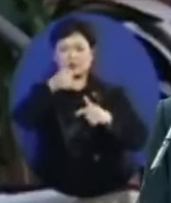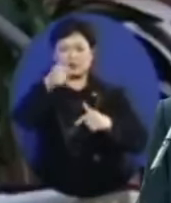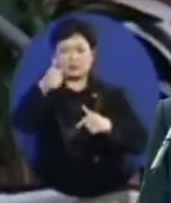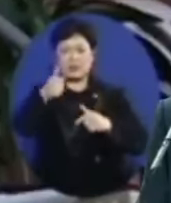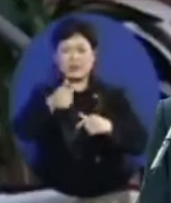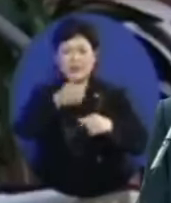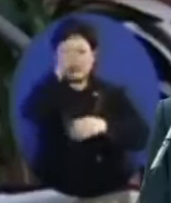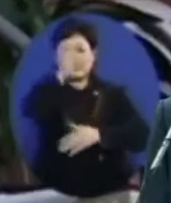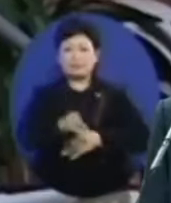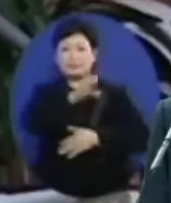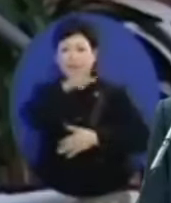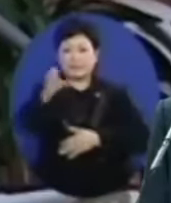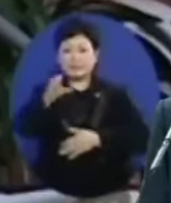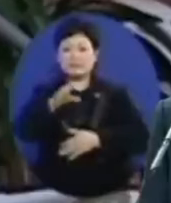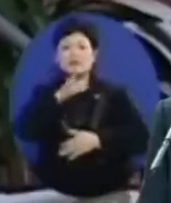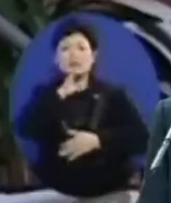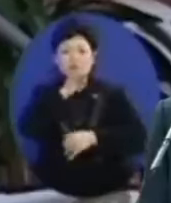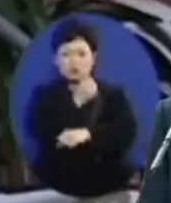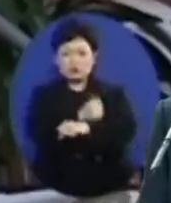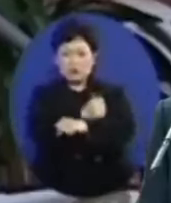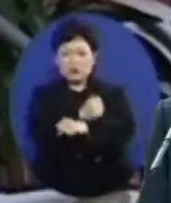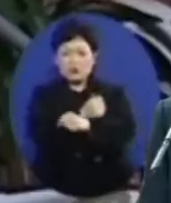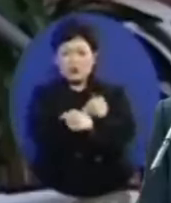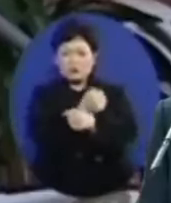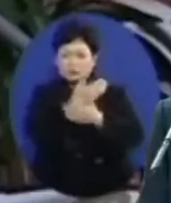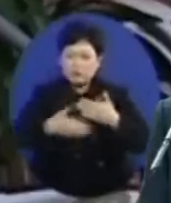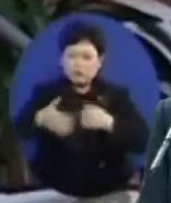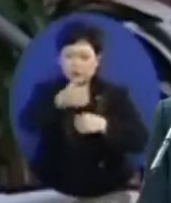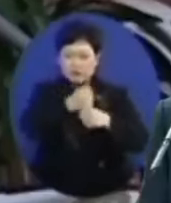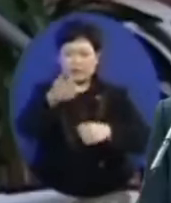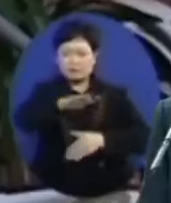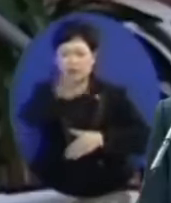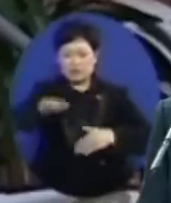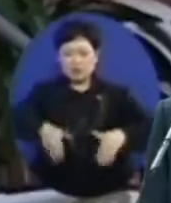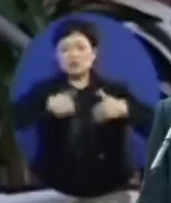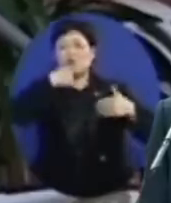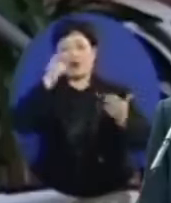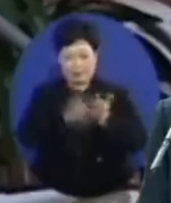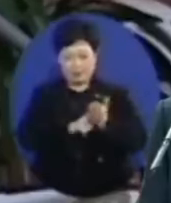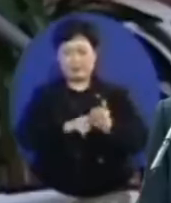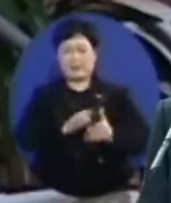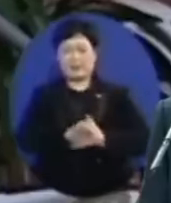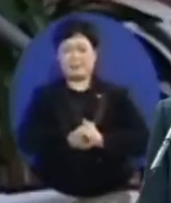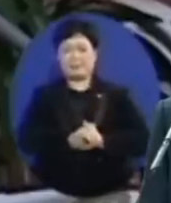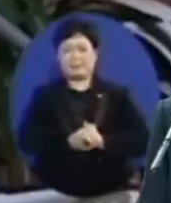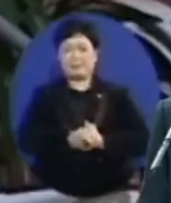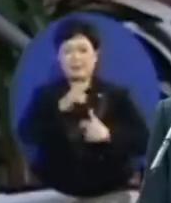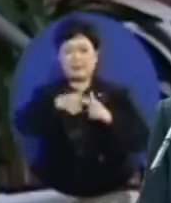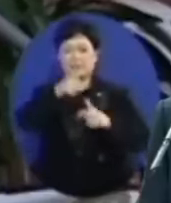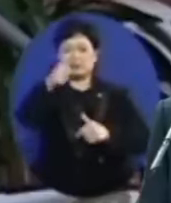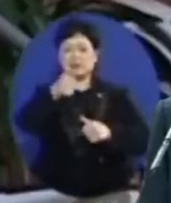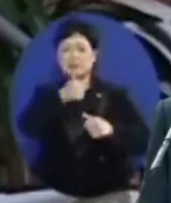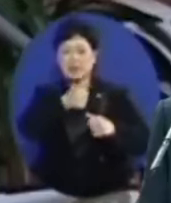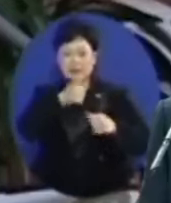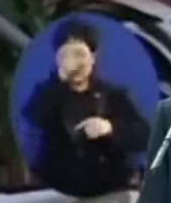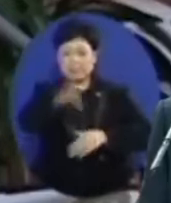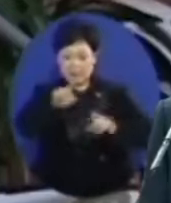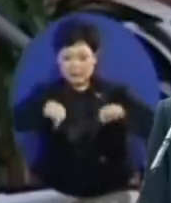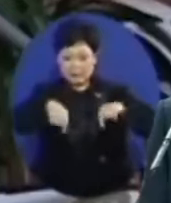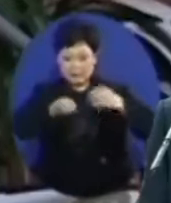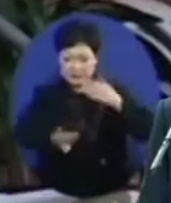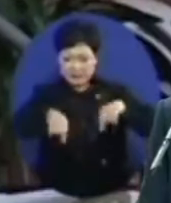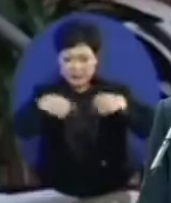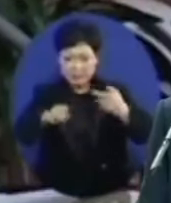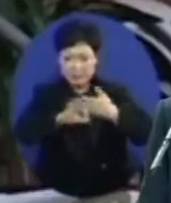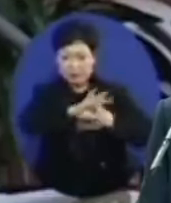멍에는 예수님께는 수고하고 무거운 멍에지만 우리에게는 쉽고 가볍습니다. 왜? 예수님 멍에서 돌아가면 우리는 우리